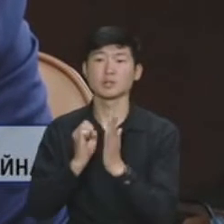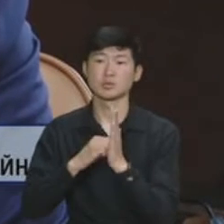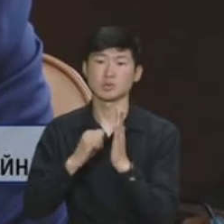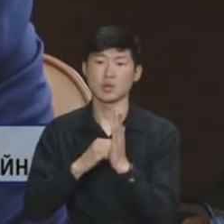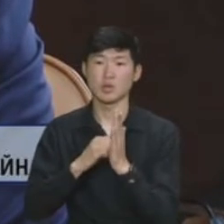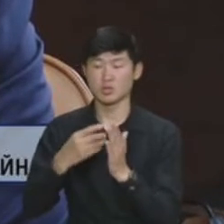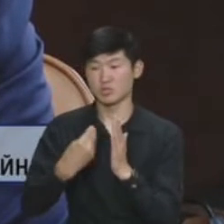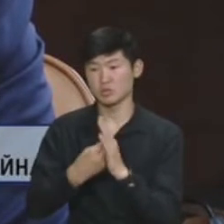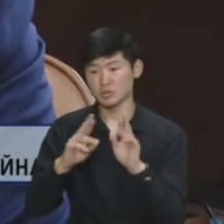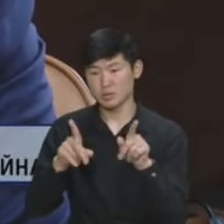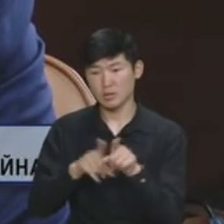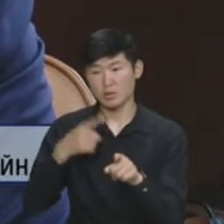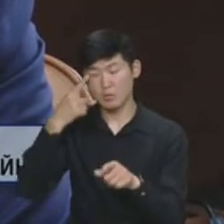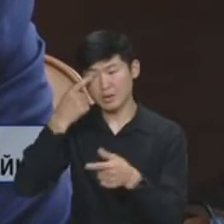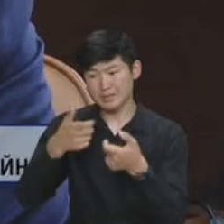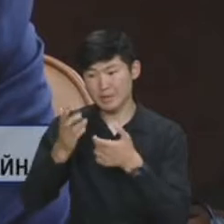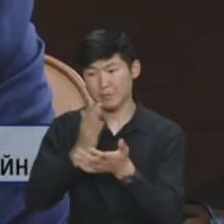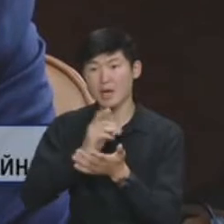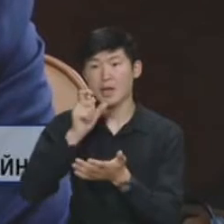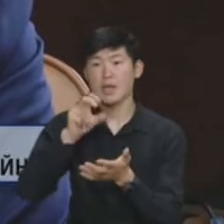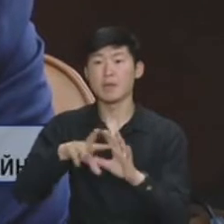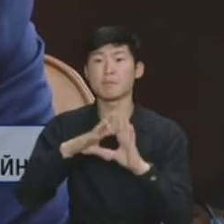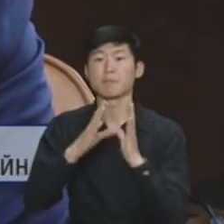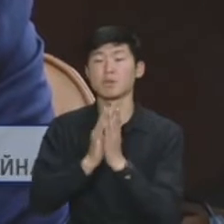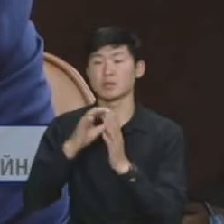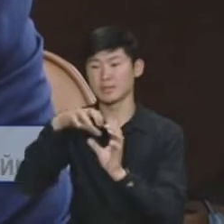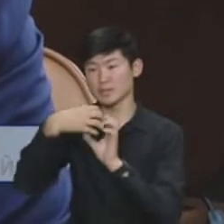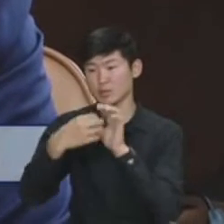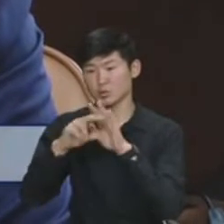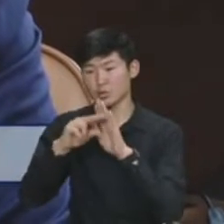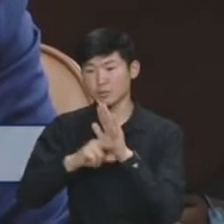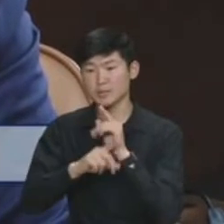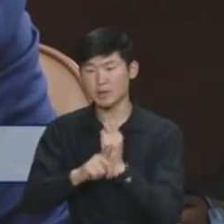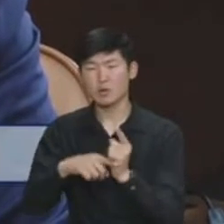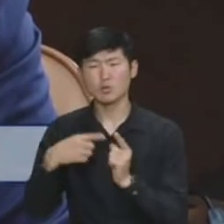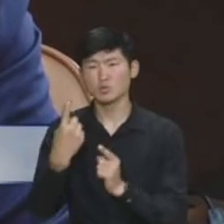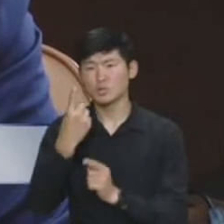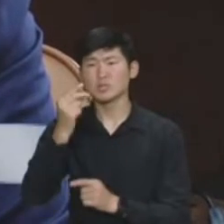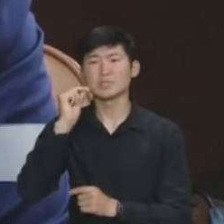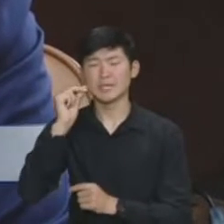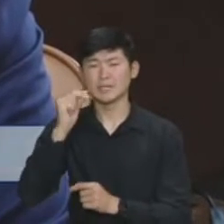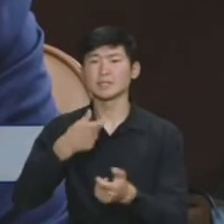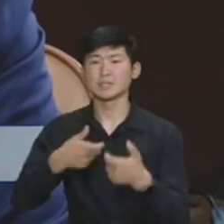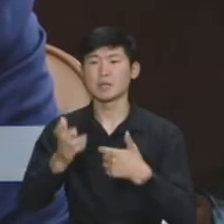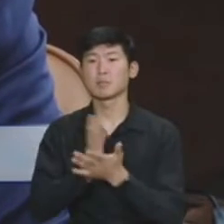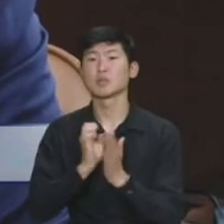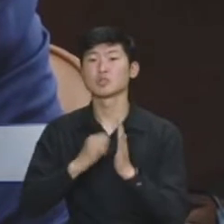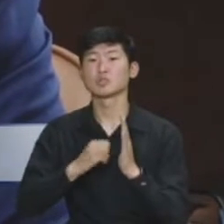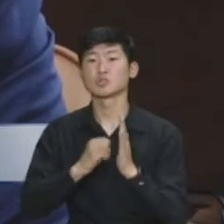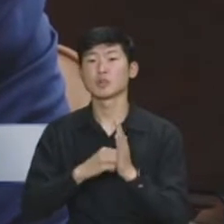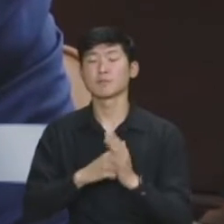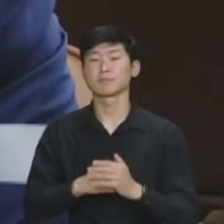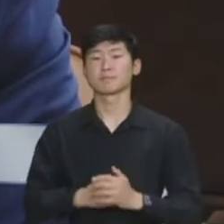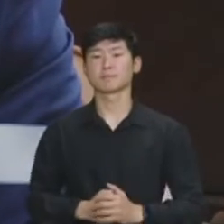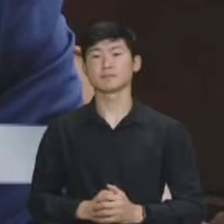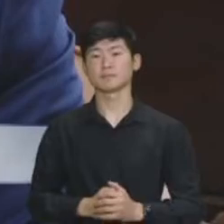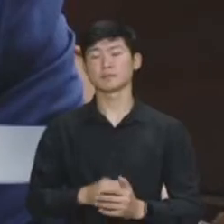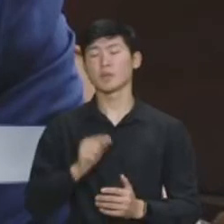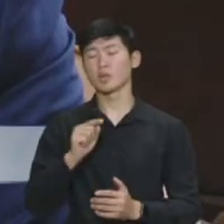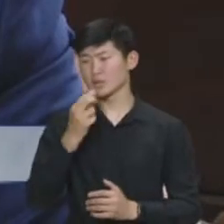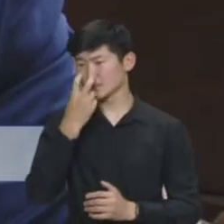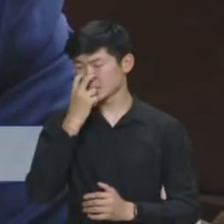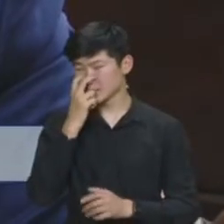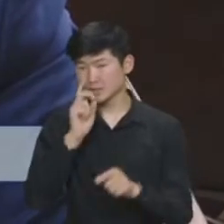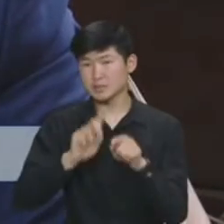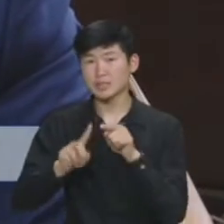үүнтэй холбоотой чинь Монголд зарагдж байгаа юм ч гэсэн дэлхийн стандартын дагуу өндөр чанартай юм зарагдж байгаа ёстой. Хэрэглээнд байх. Одоо